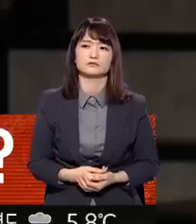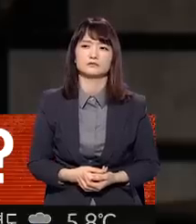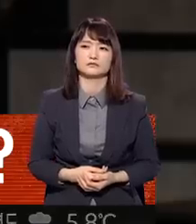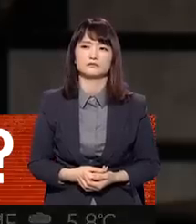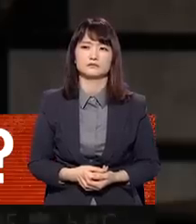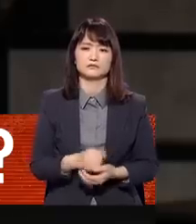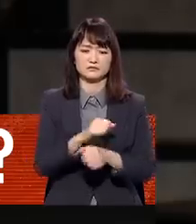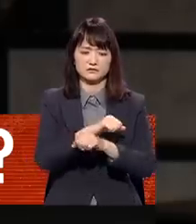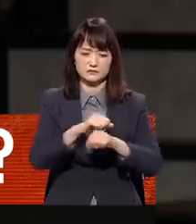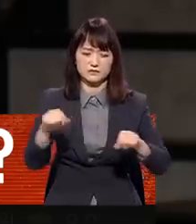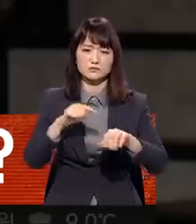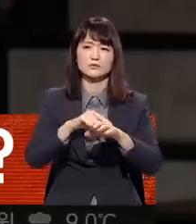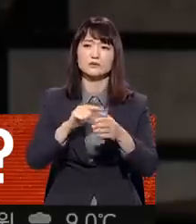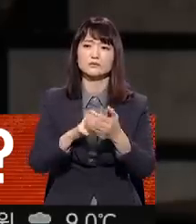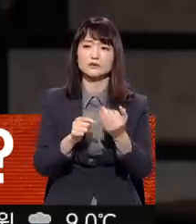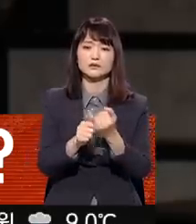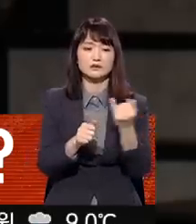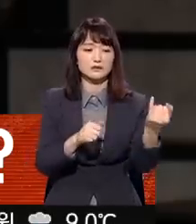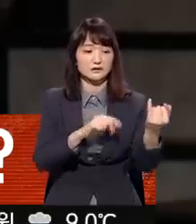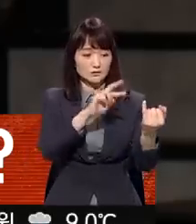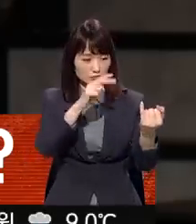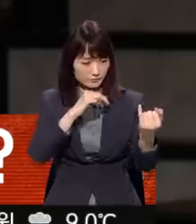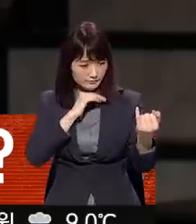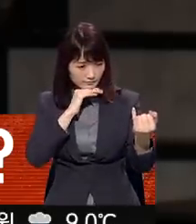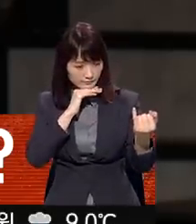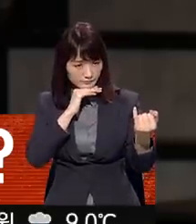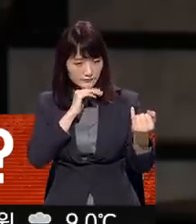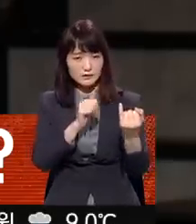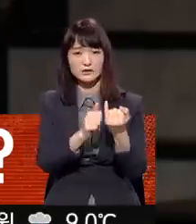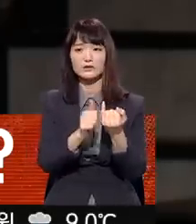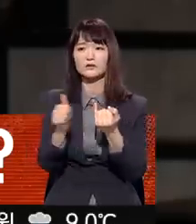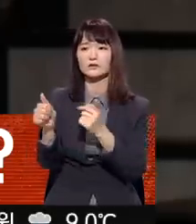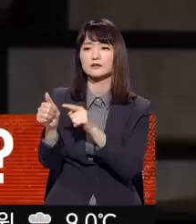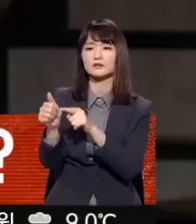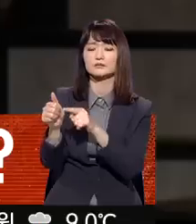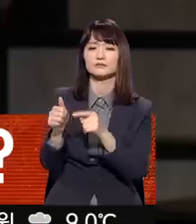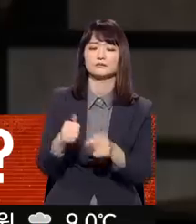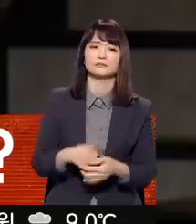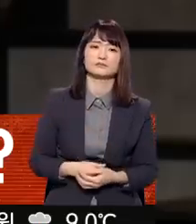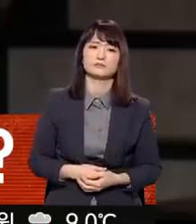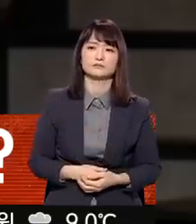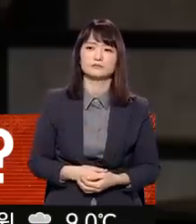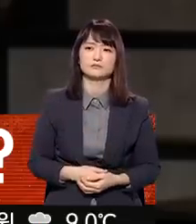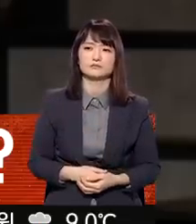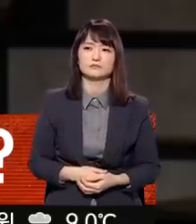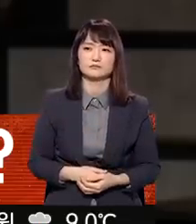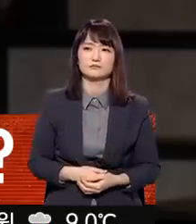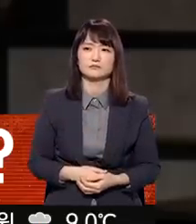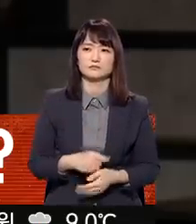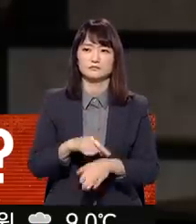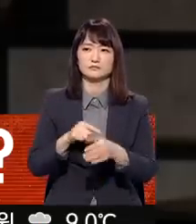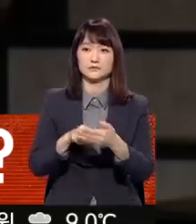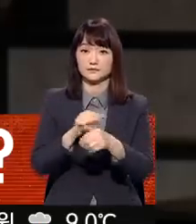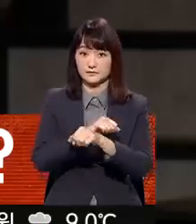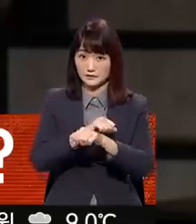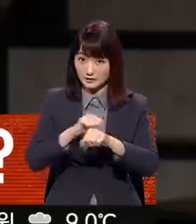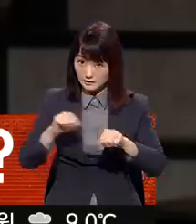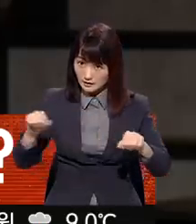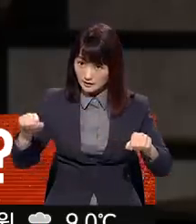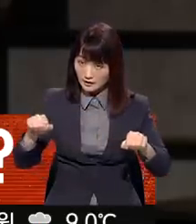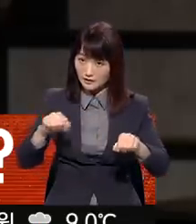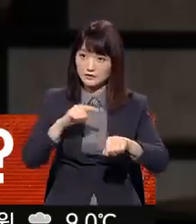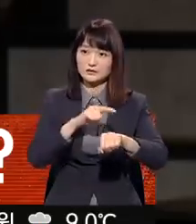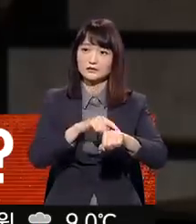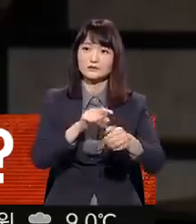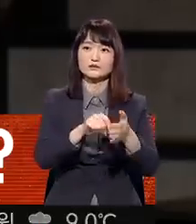마음으로 그럼에도 불구하고 아내가 돌아오기를 기다리고 있는 남편인데요. 제 생각에는 어차피 이렇게 마음을 넓게 쓰실 거면 시간을